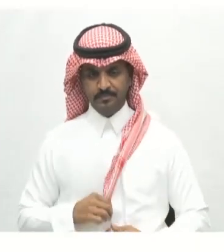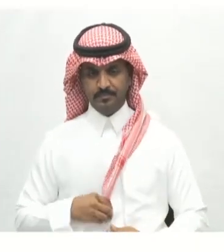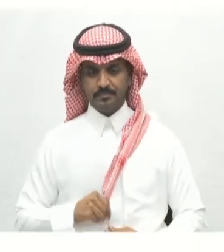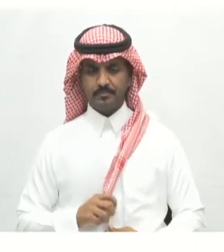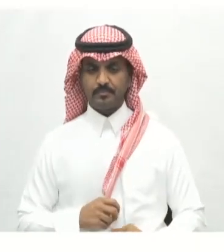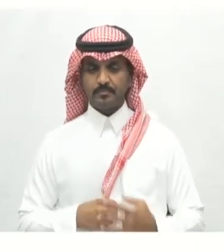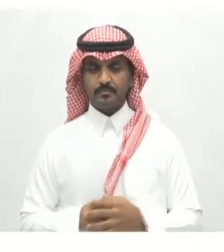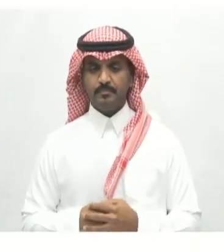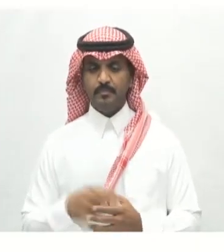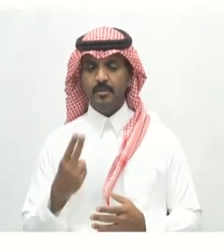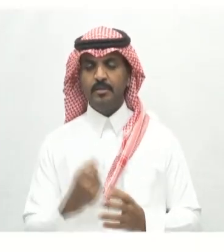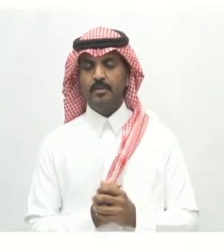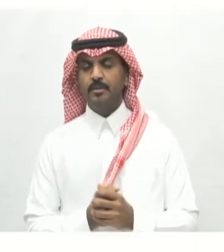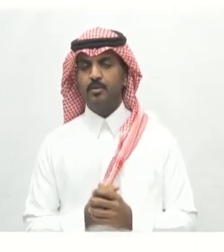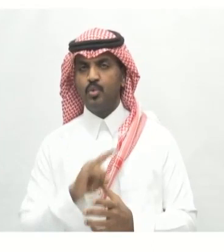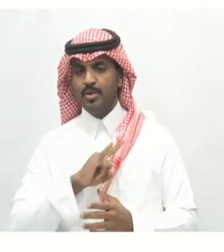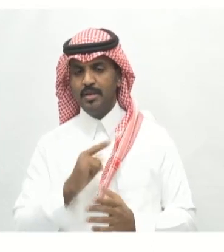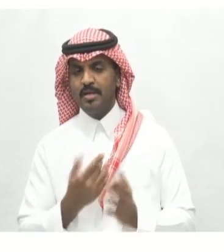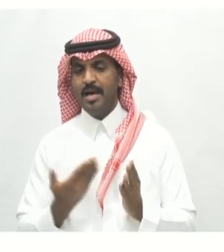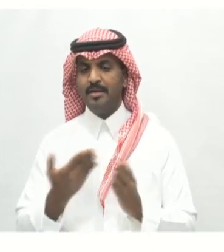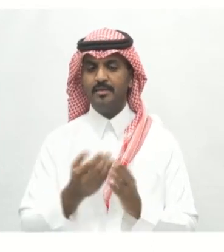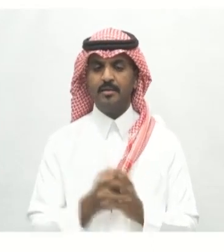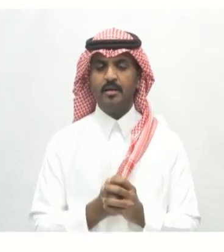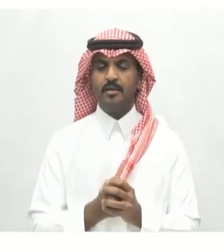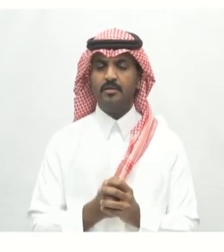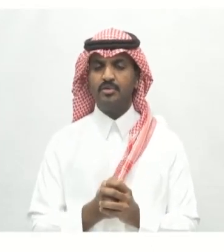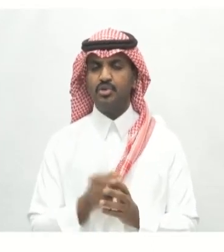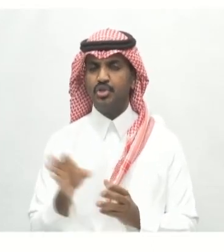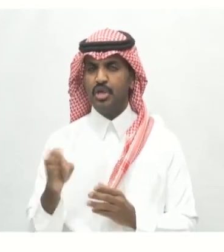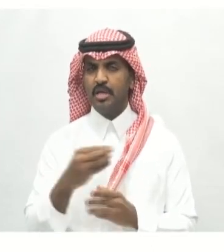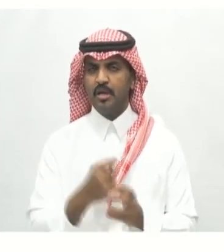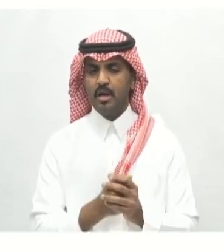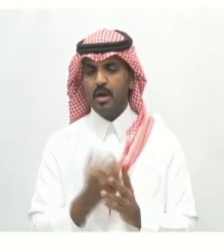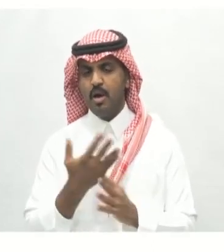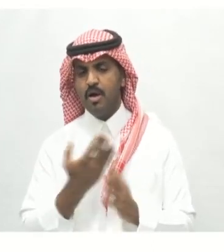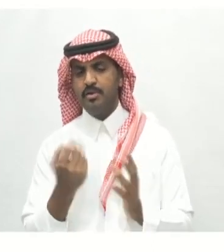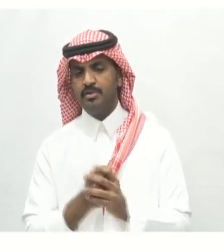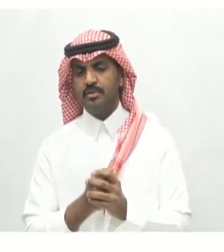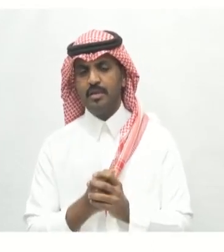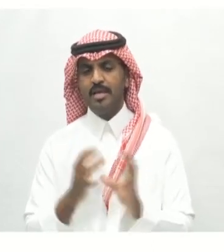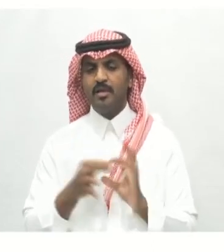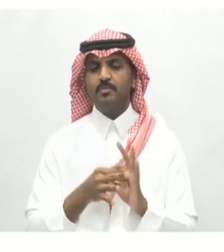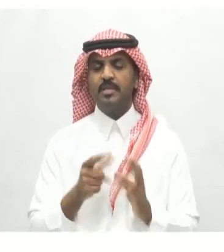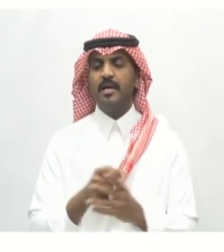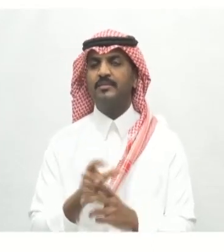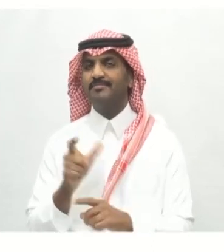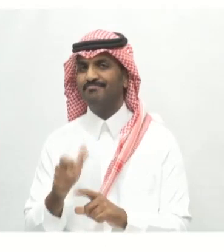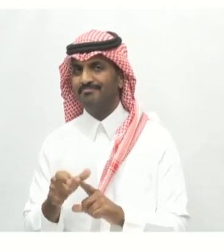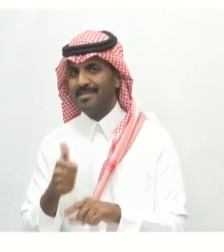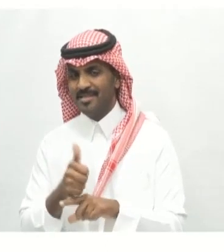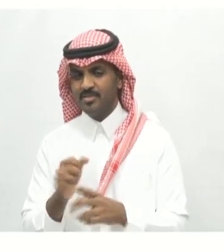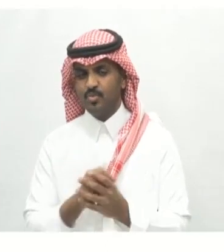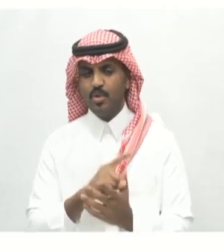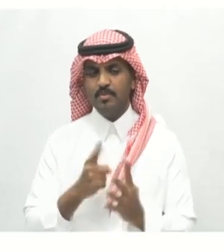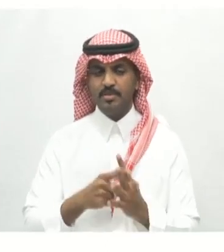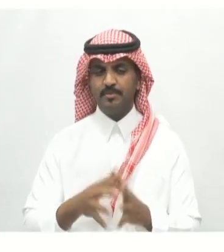وهو ثانيا ان يكون النهي عائدا الى امر خارج لا يتعلق بذات المنهي عنه